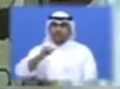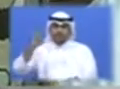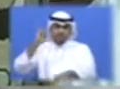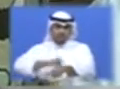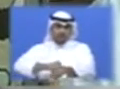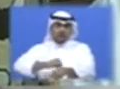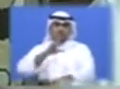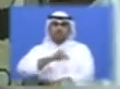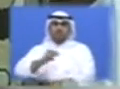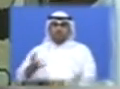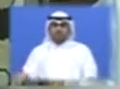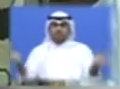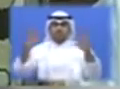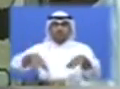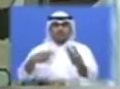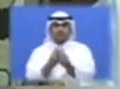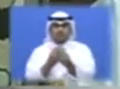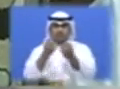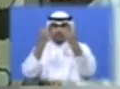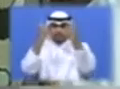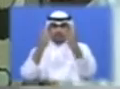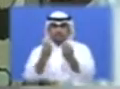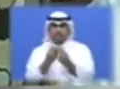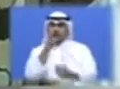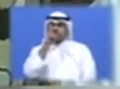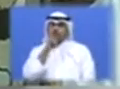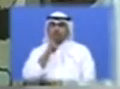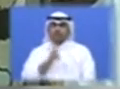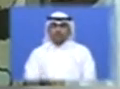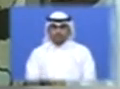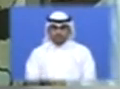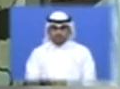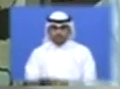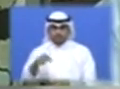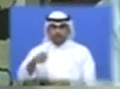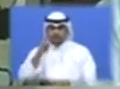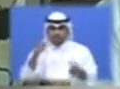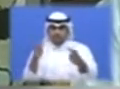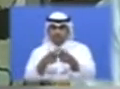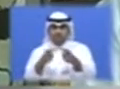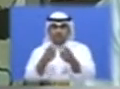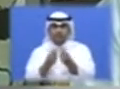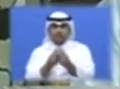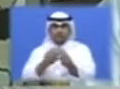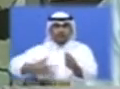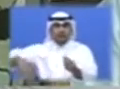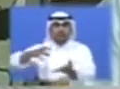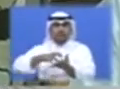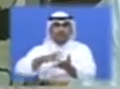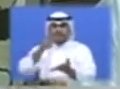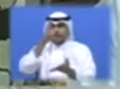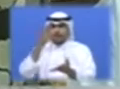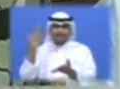ربما تكون آخر المناسبات انعقاد القمة العربية في دولة الكويت، والإشادة التي سمعناها هنا في